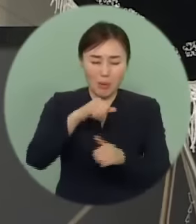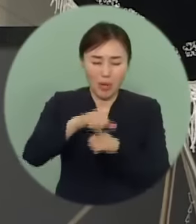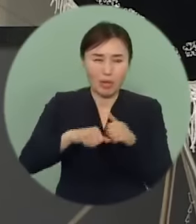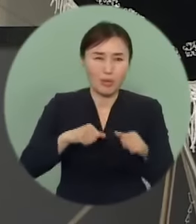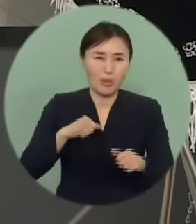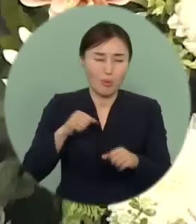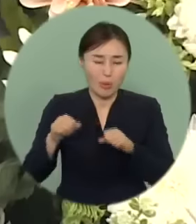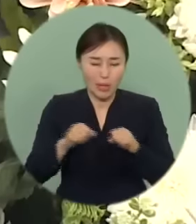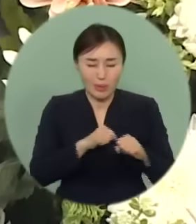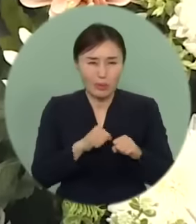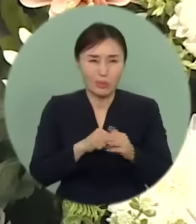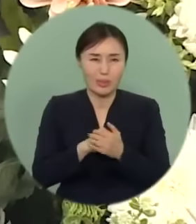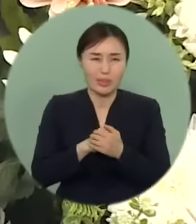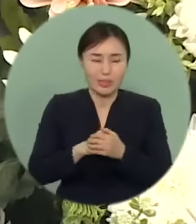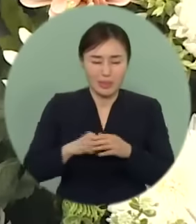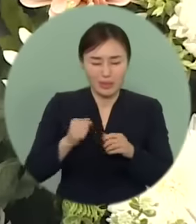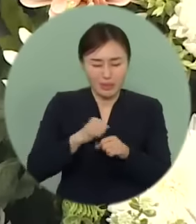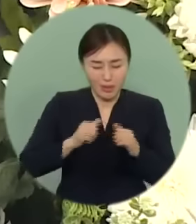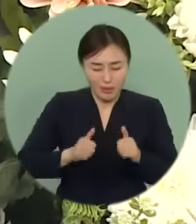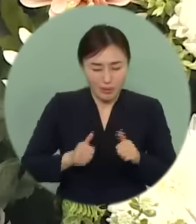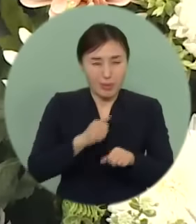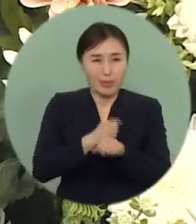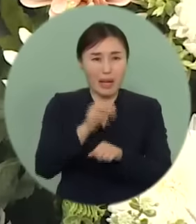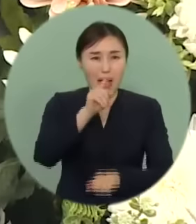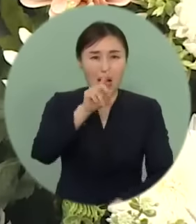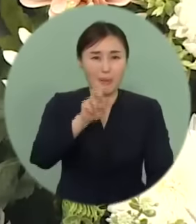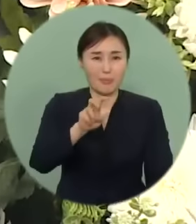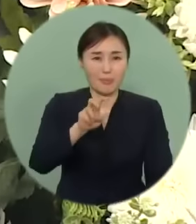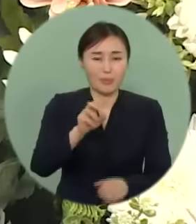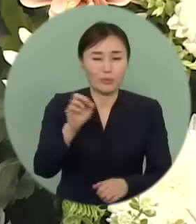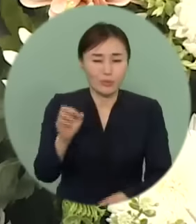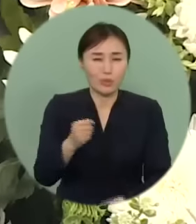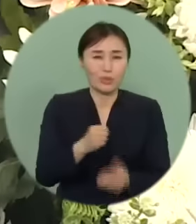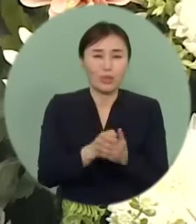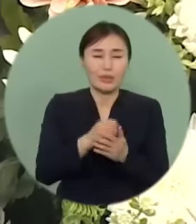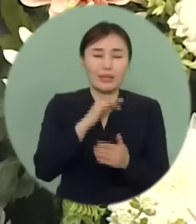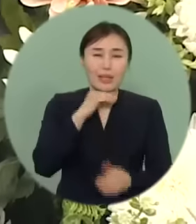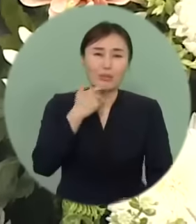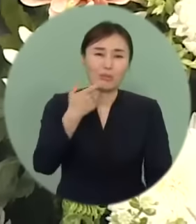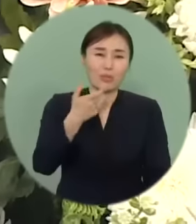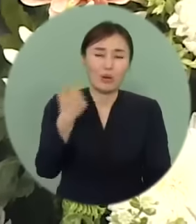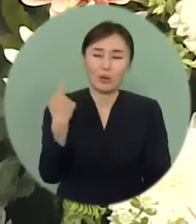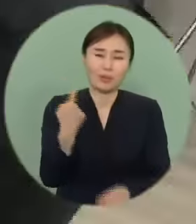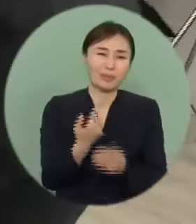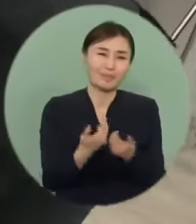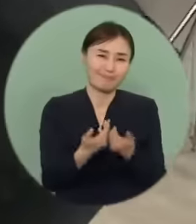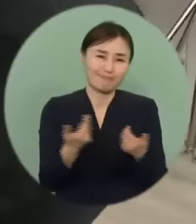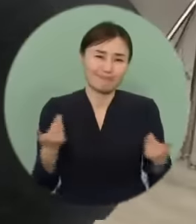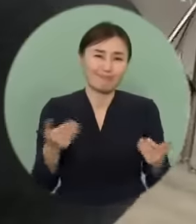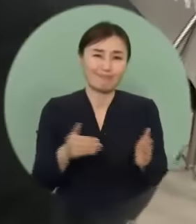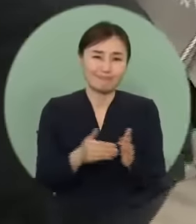헌신해온 고 국순군 씨가 암투병 끝에 60세의 나이로 어제 세상을 떠났습니다.